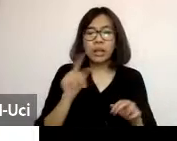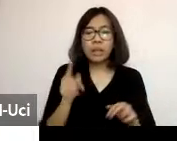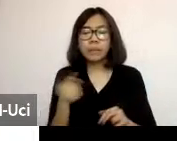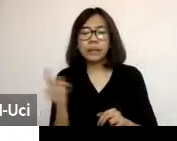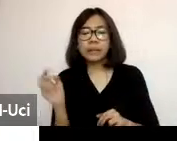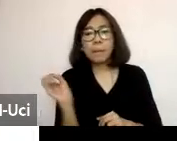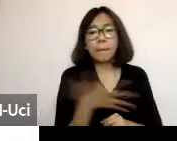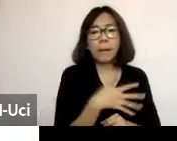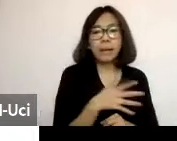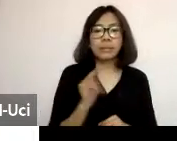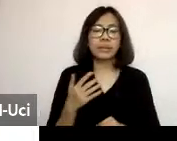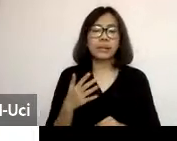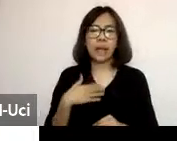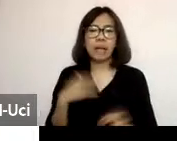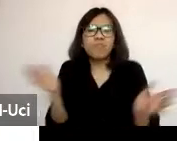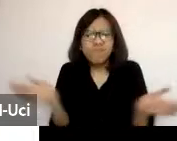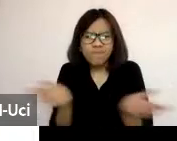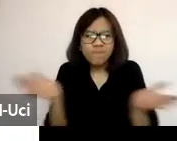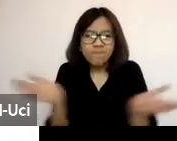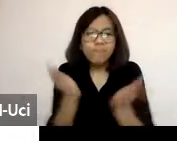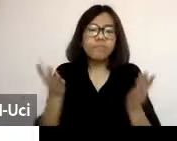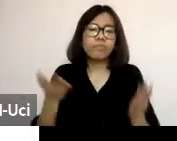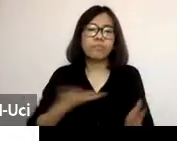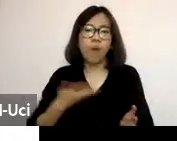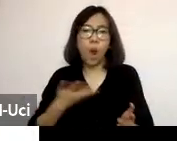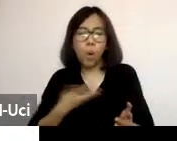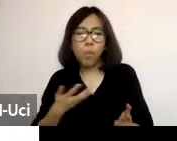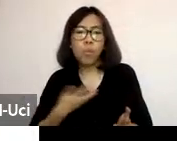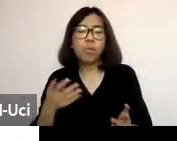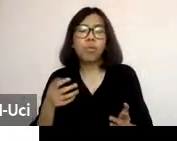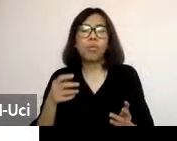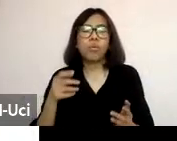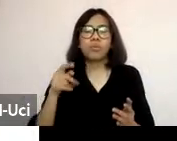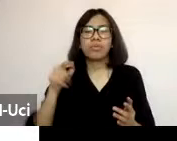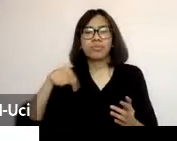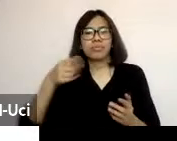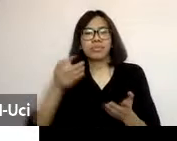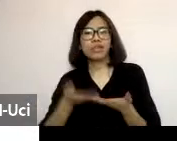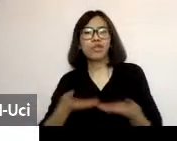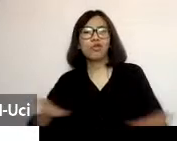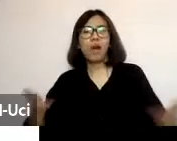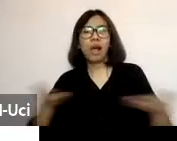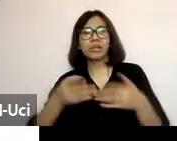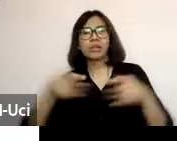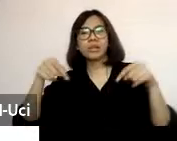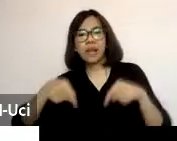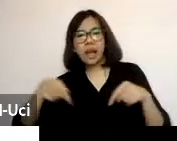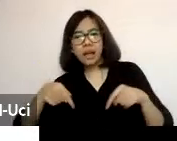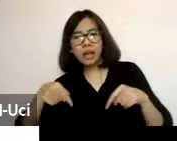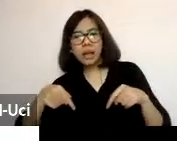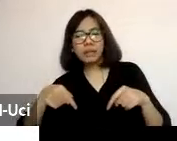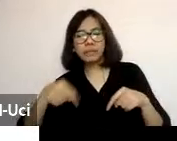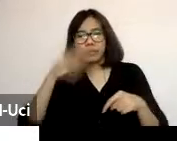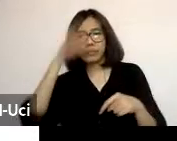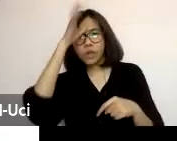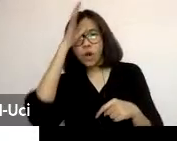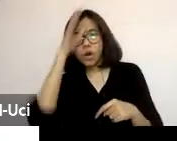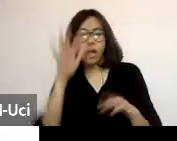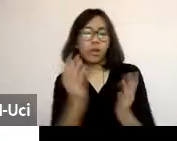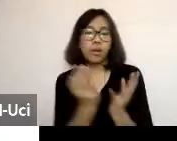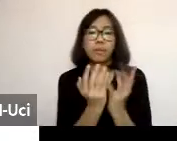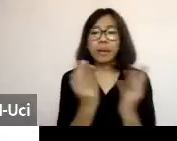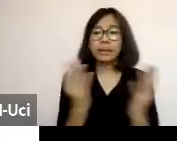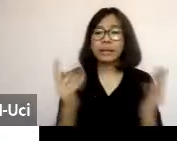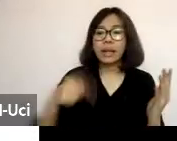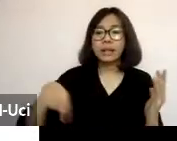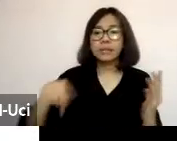sama seperti saya juga mendorong adanya telemedicine di dalam era era seperti sekarang sehingga masih bisa bisa sama akses